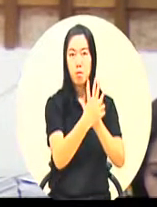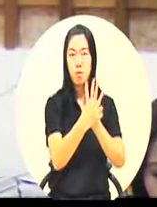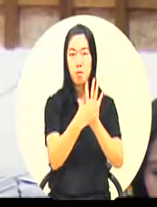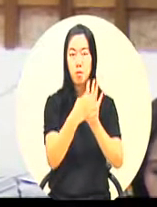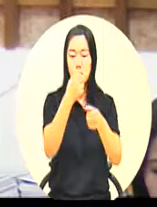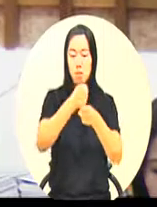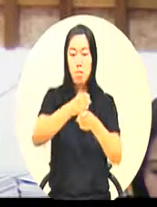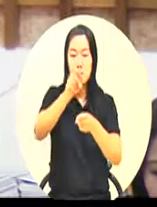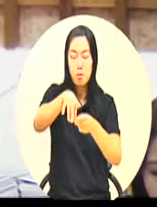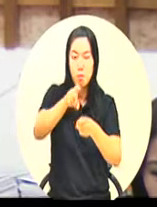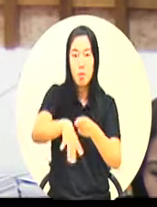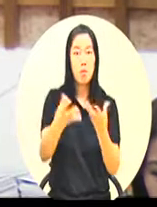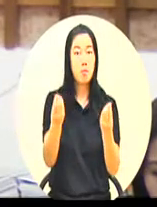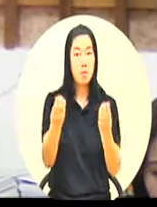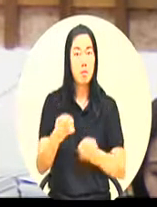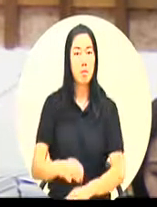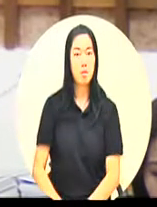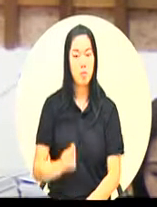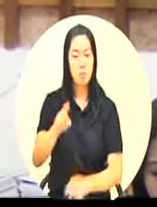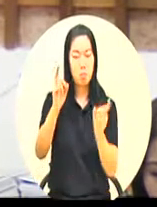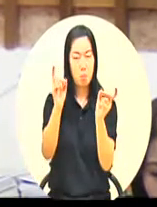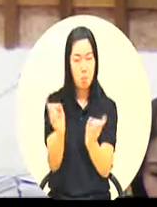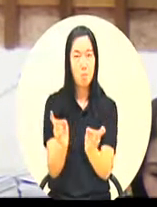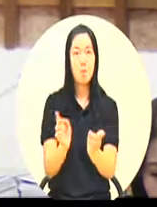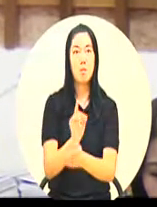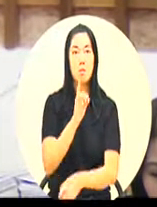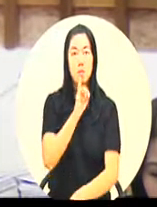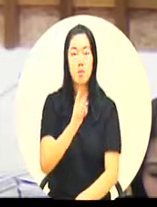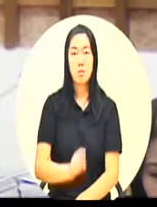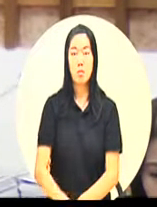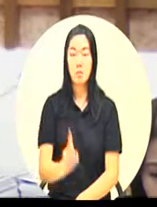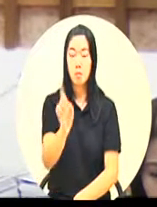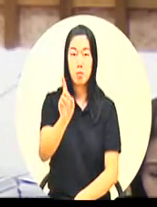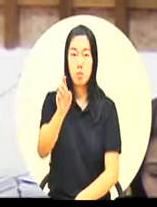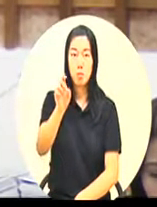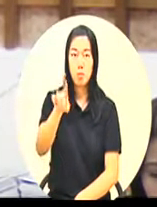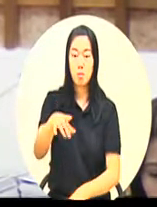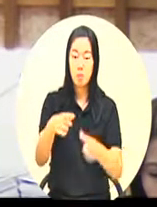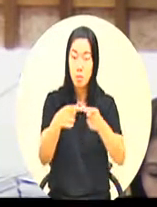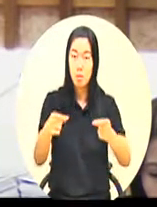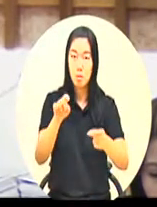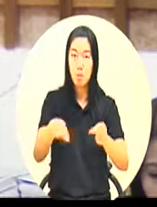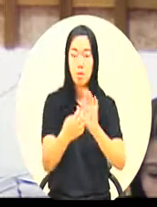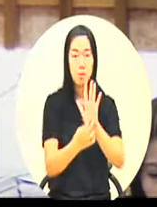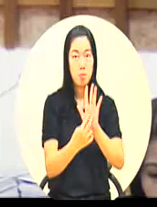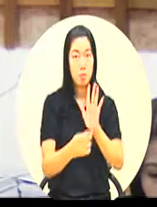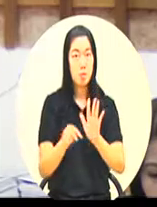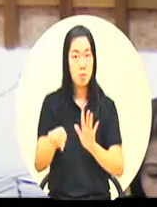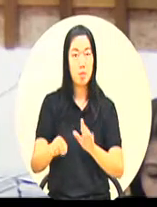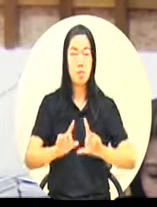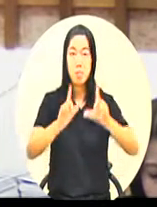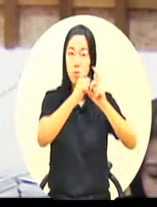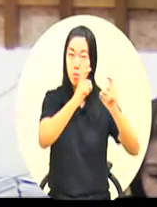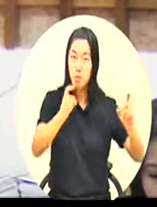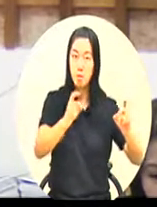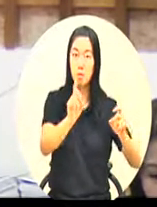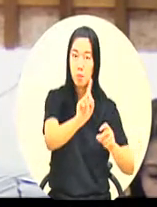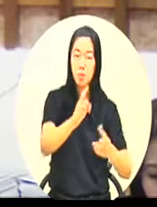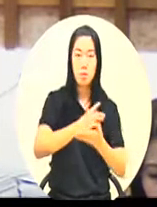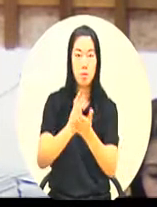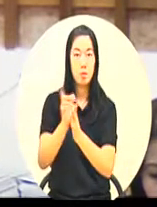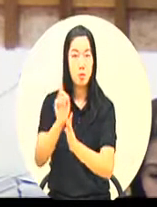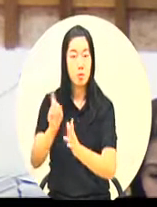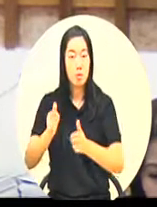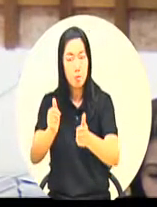地，那我们有个括号是都道府县，就是以日本来讲，它从东京都等等或什么